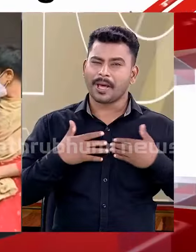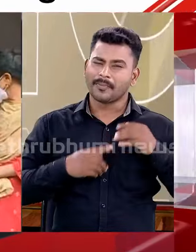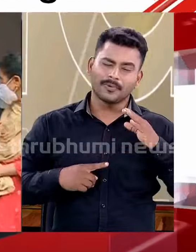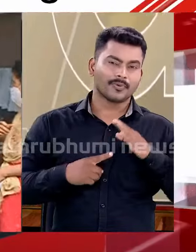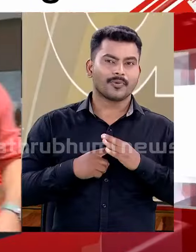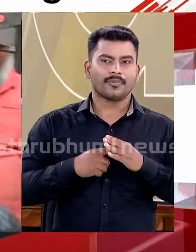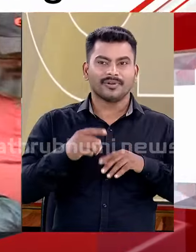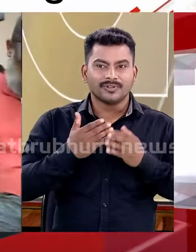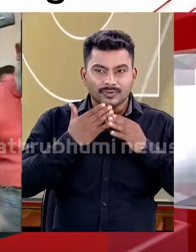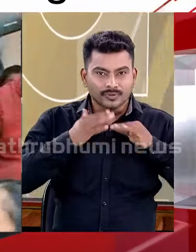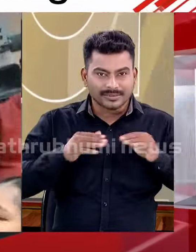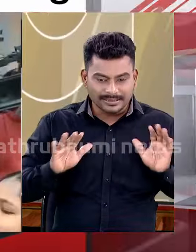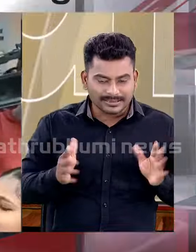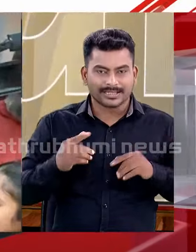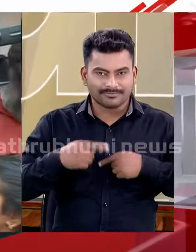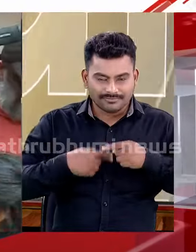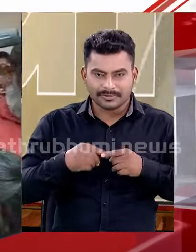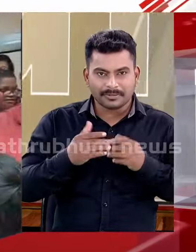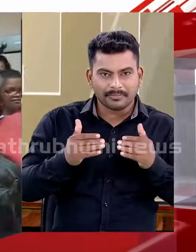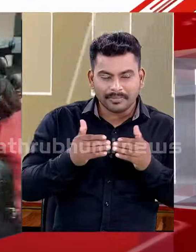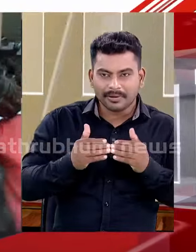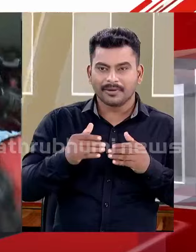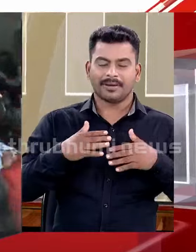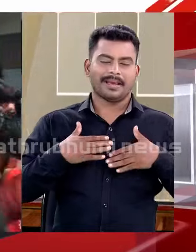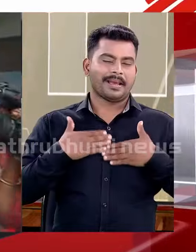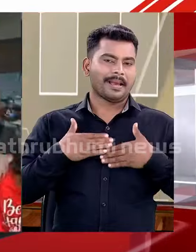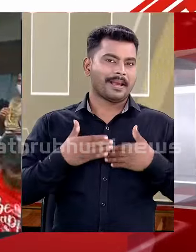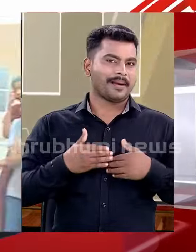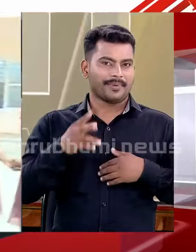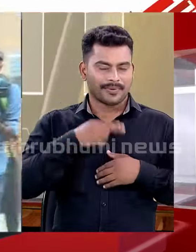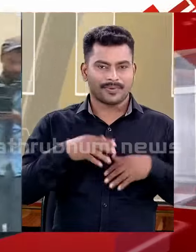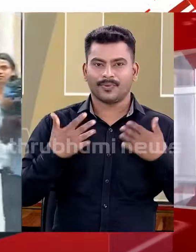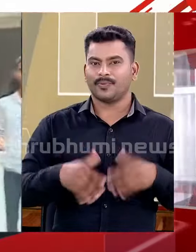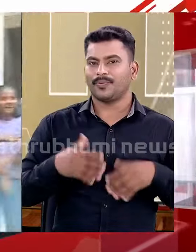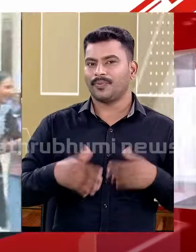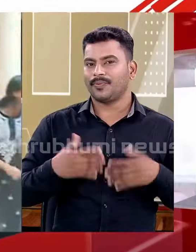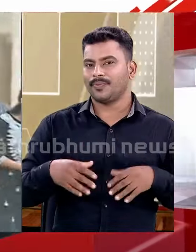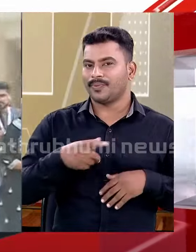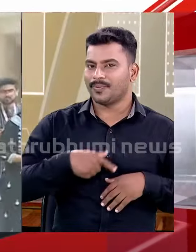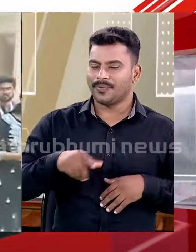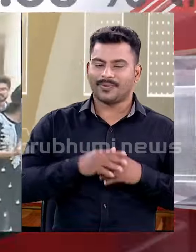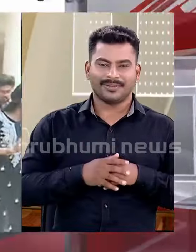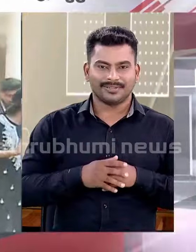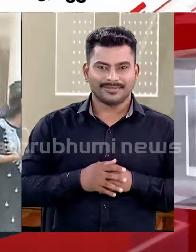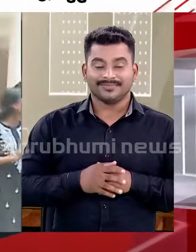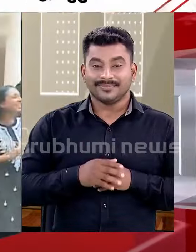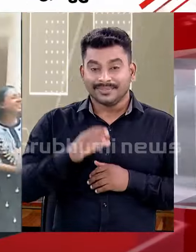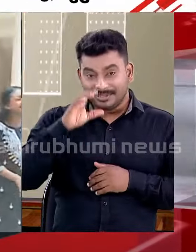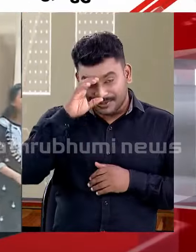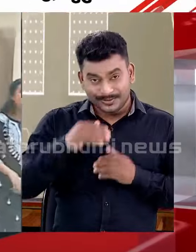നടക്കാവിലേക്ക് കുട്ടികൾ വന്നുകൊണ്ടേ ഇരിക്കുന്നുള്ളൂ. അപ്പോൾ അവിടുത്തെ കുട്ടികളുടെ കൂടി ശ്രദ്ധിക്കുക, നിങ്ങളുടെ ആവേശമൊക്കെ നേരിട്ടും കൂടി കാണട്ടെ. എല്ലാവരും ഒരുമിച്ച് സ്കൂളിലേക്ക് വരും, ടീച്ചർമാർക്കൊരു